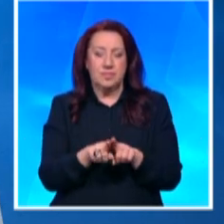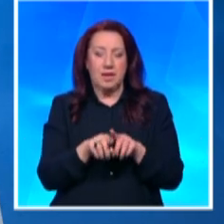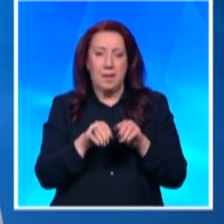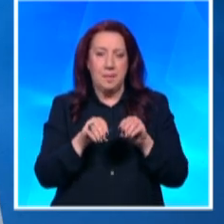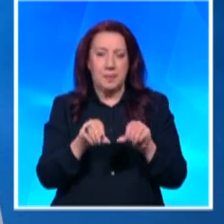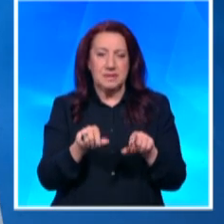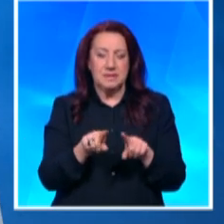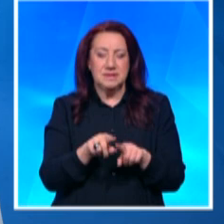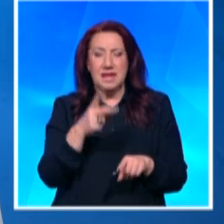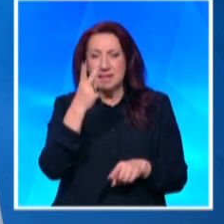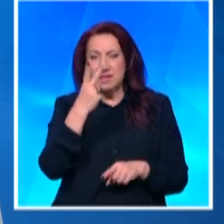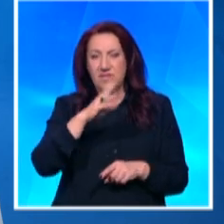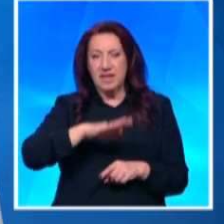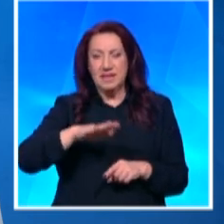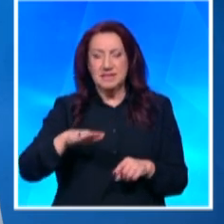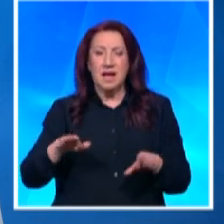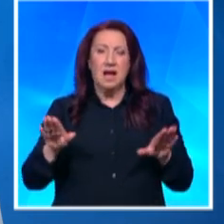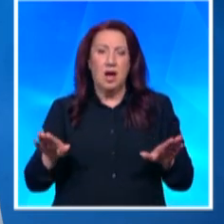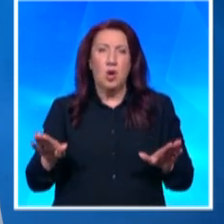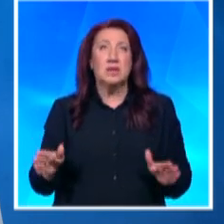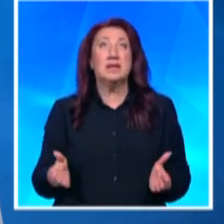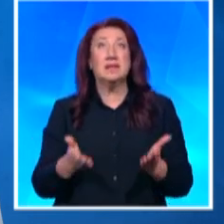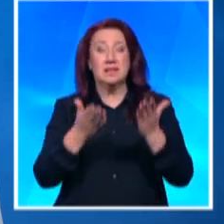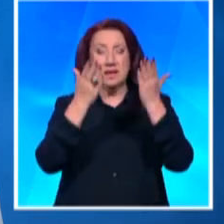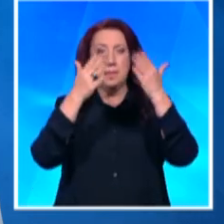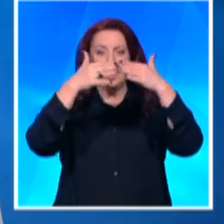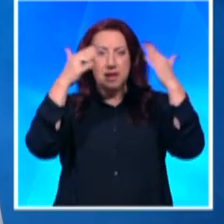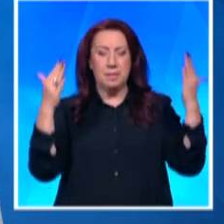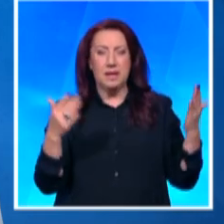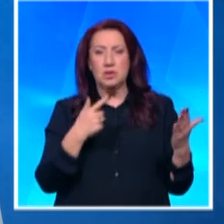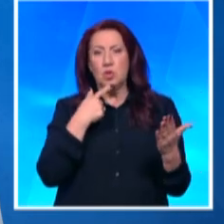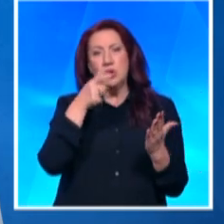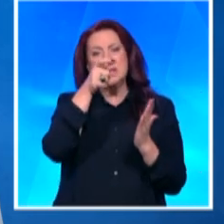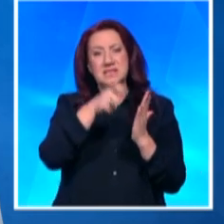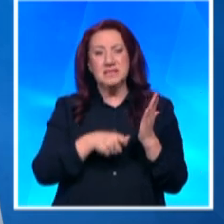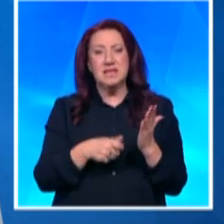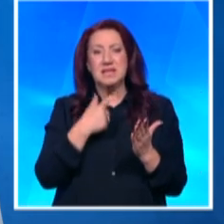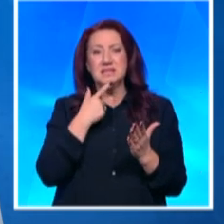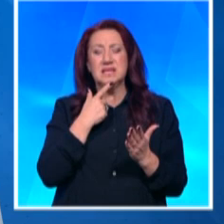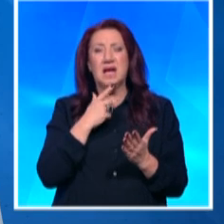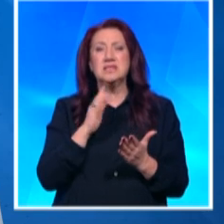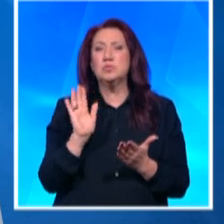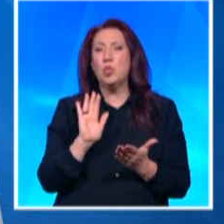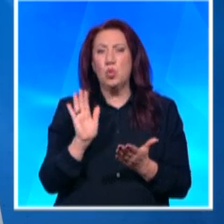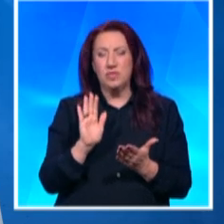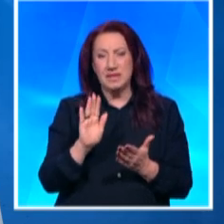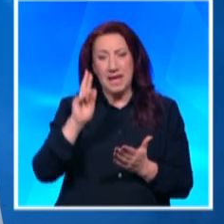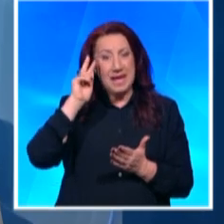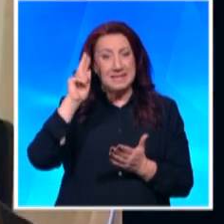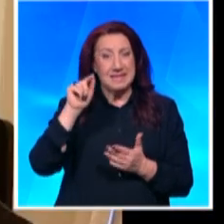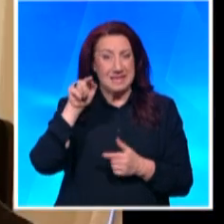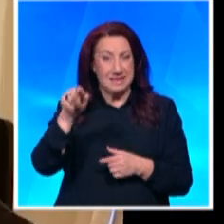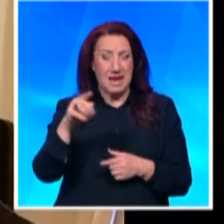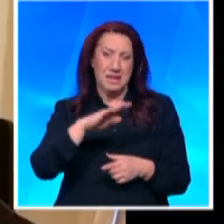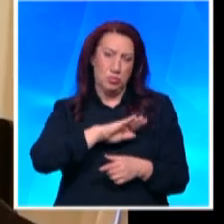деца отлитат към небето. Стих за сбогуване. Сестрата на загиналата Ани публикува тези думи в социалните мрежи.